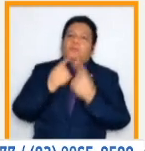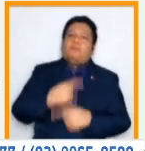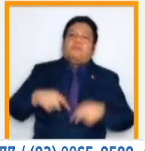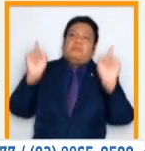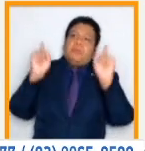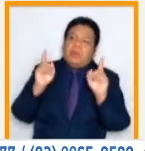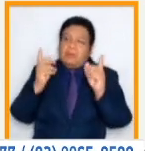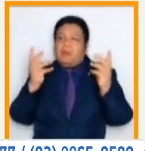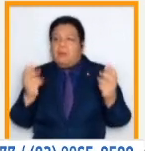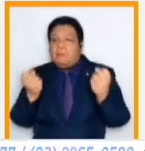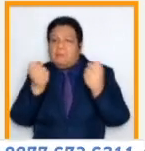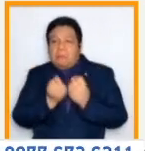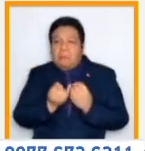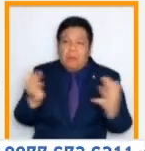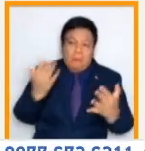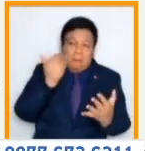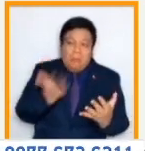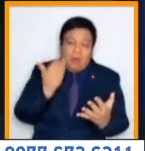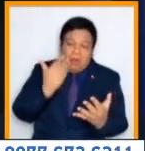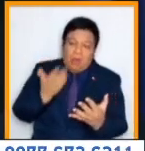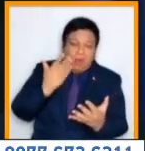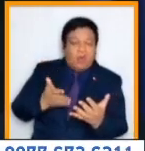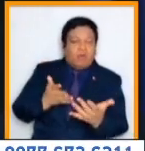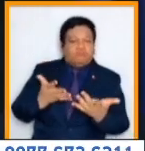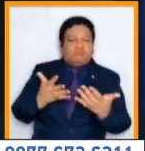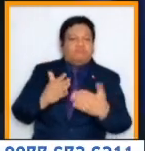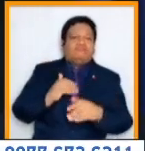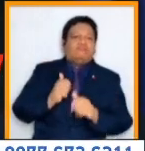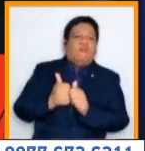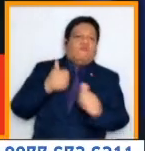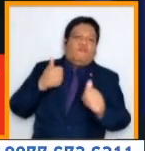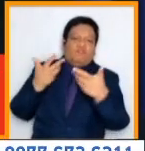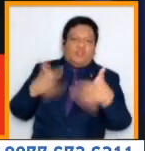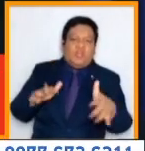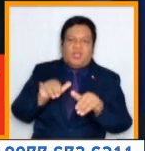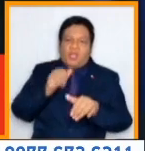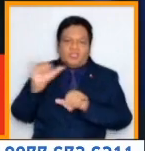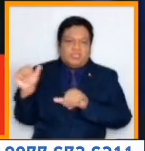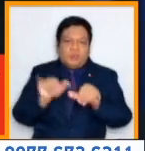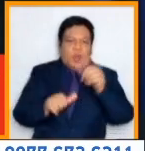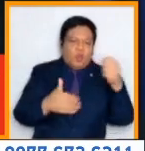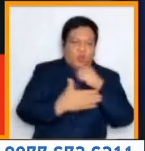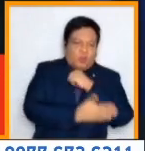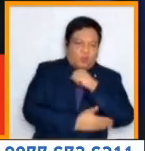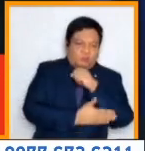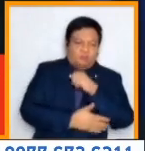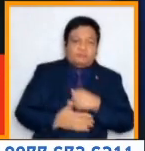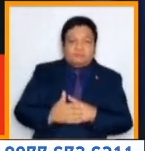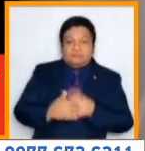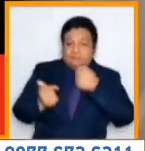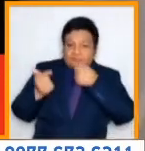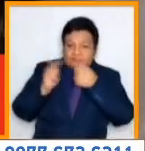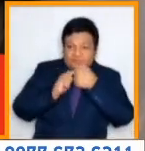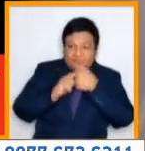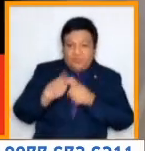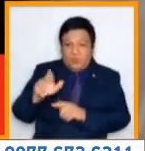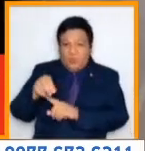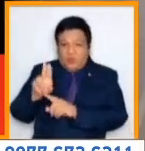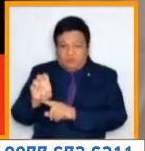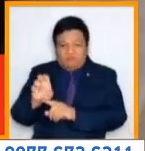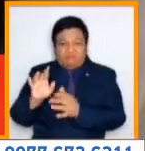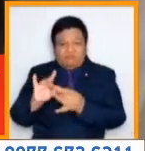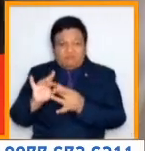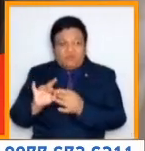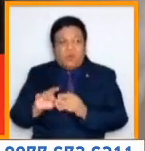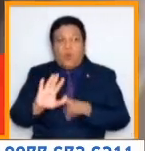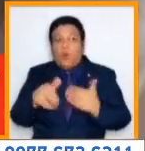deaths like we have seen in several other countries. No? So it may not be perfect. Dagdag pa ni Rocky, lahat ng sinasabi ni Robredo ay may kaugnayan sa election